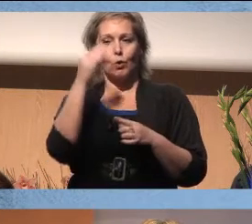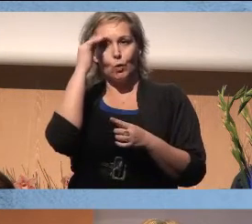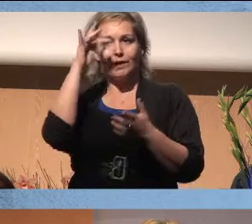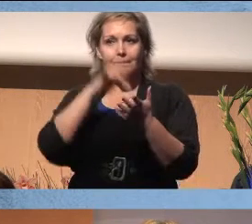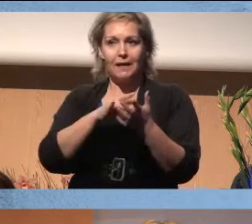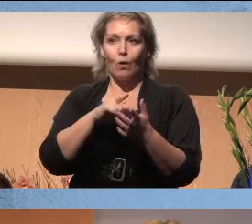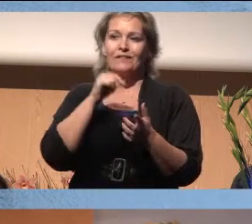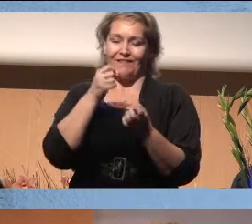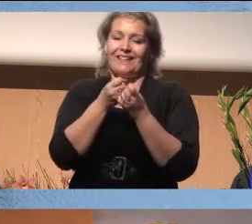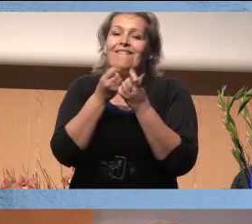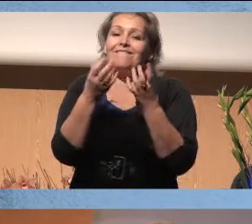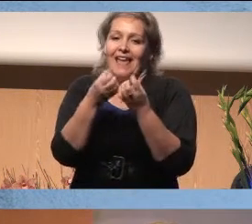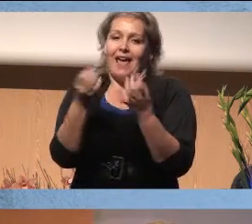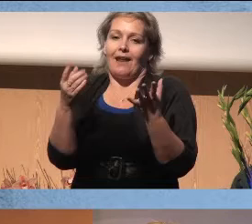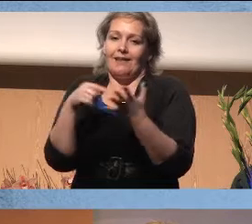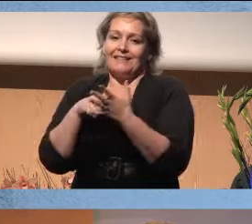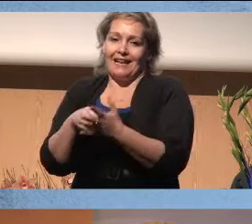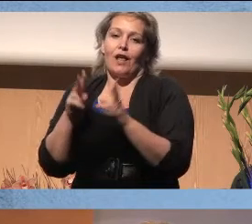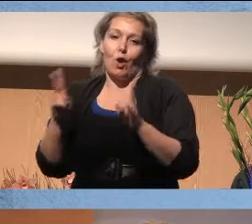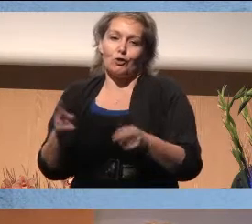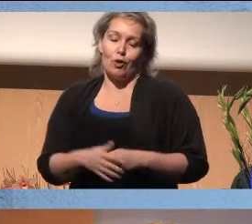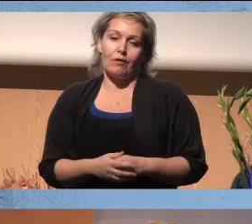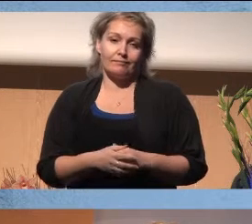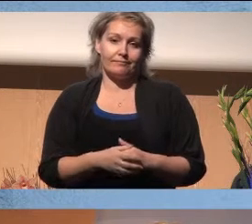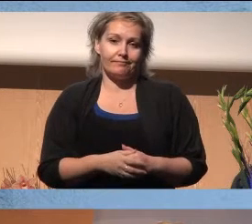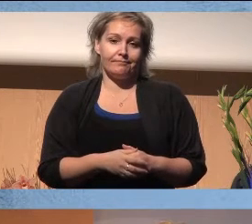og vi skal finne flere kilder også.